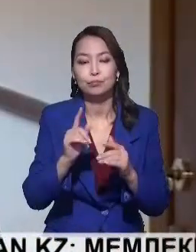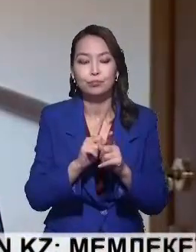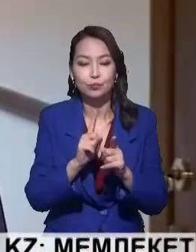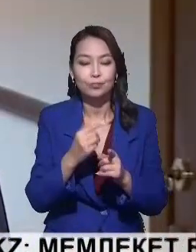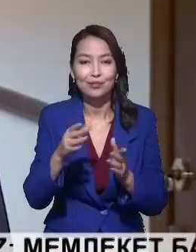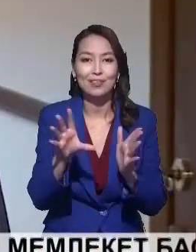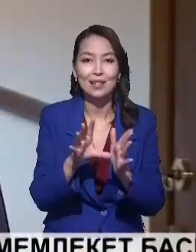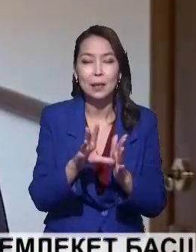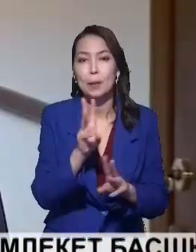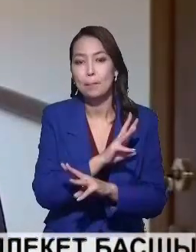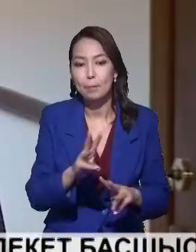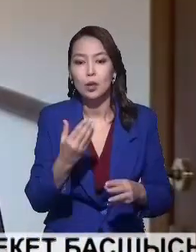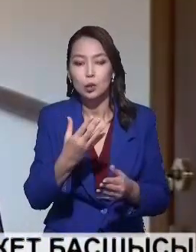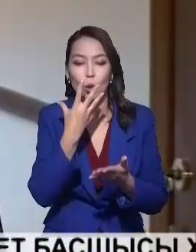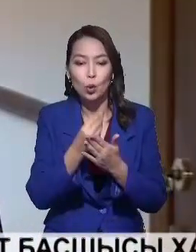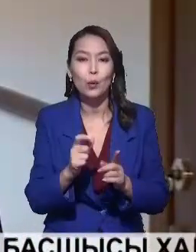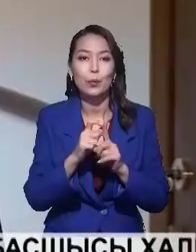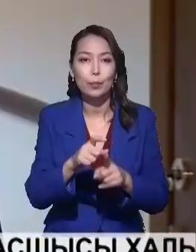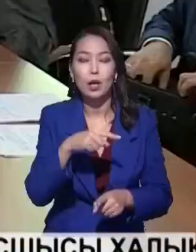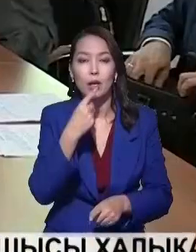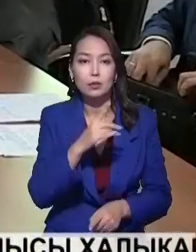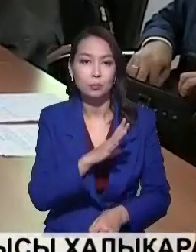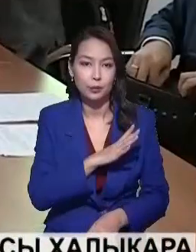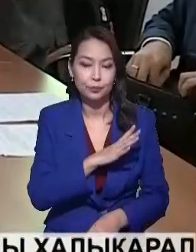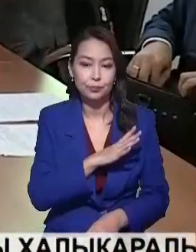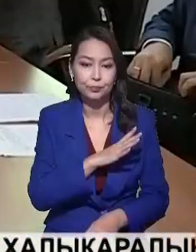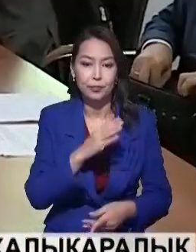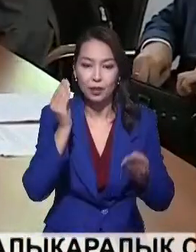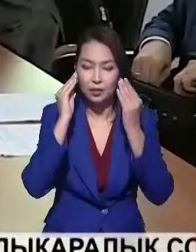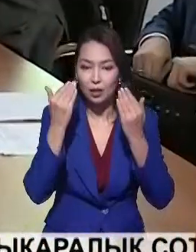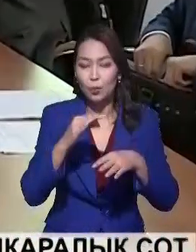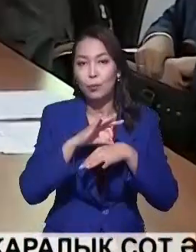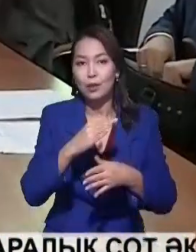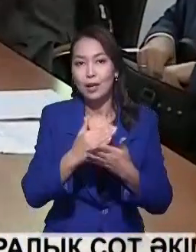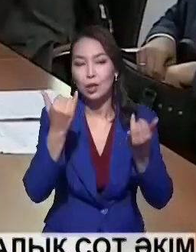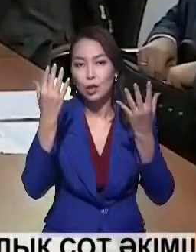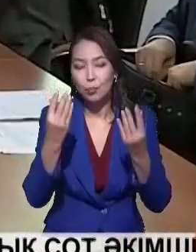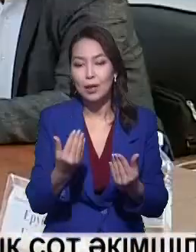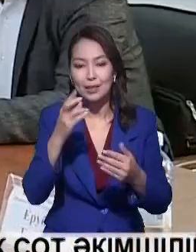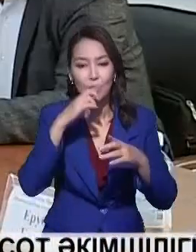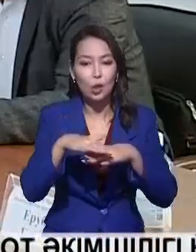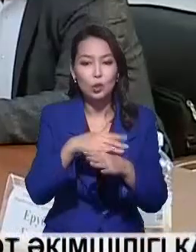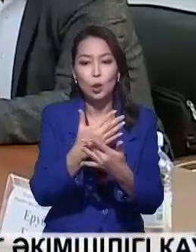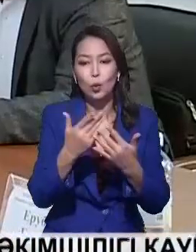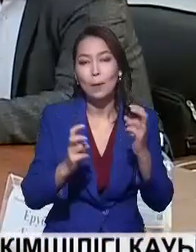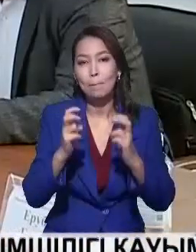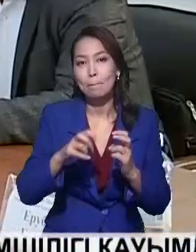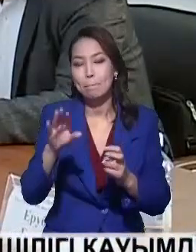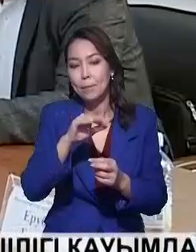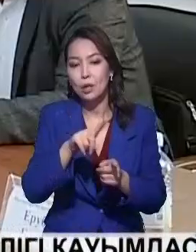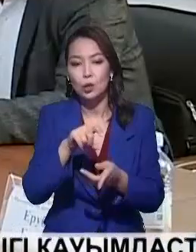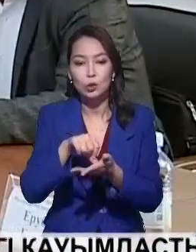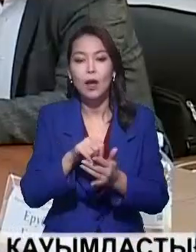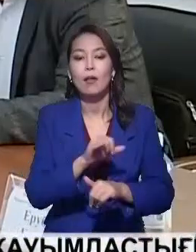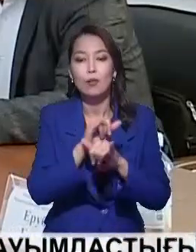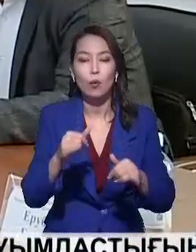Энергетика министрлігі де бүгін өз ұсыныстарын айтып жатыр. Сарапшылар атап өткенде, қазіргі уақытта еліміздің барлық өнеркәсіп салаларын белсенді дамыту